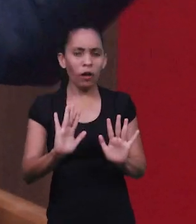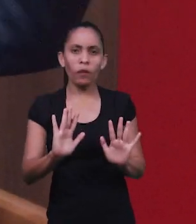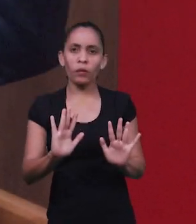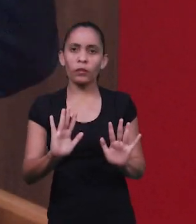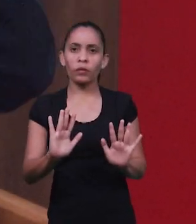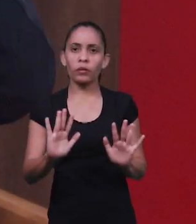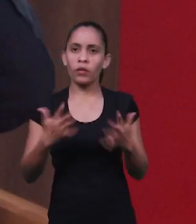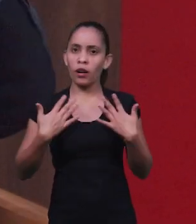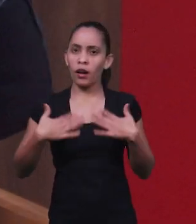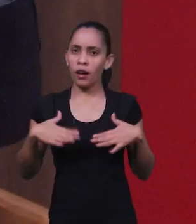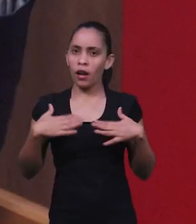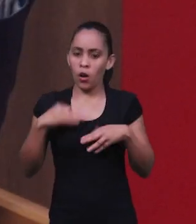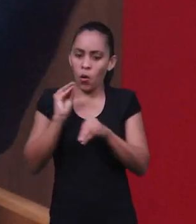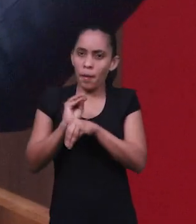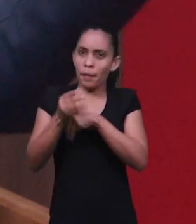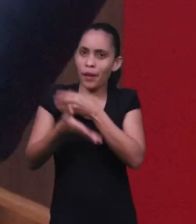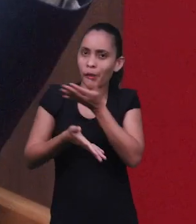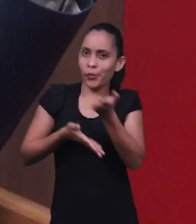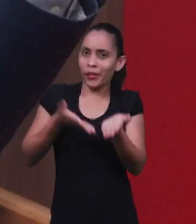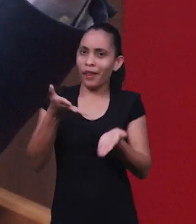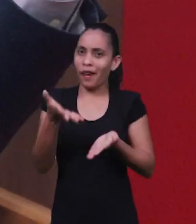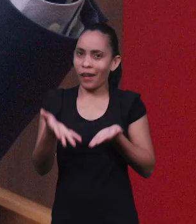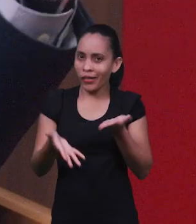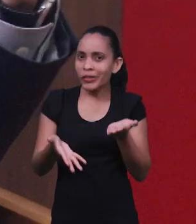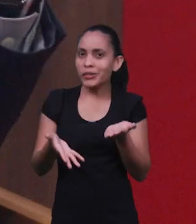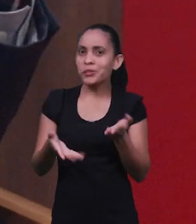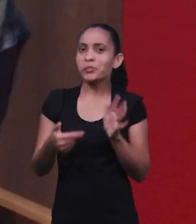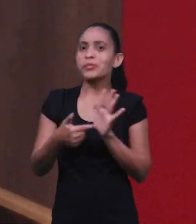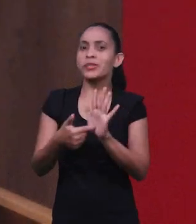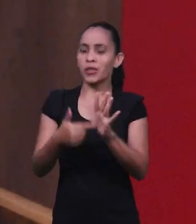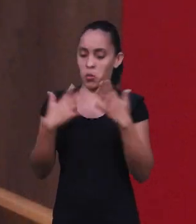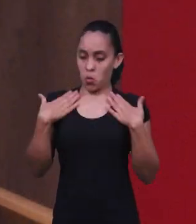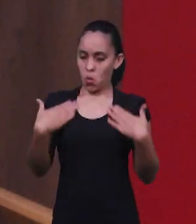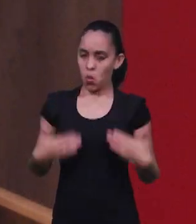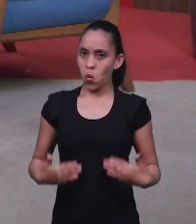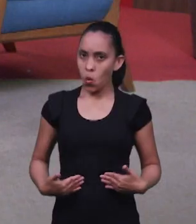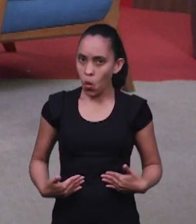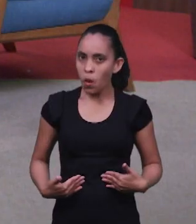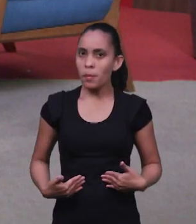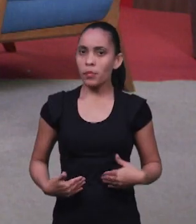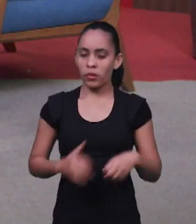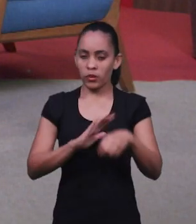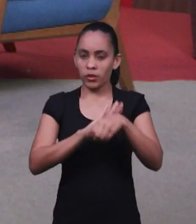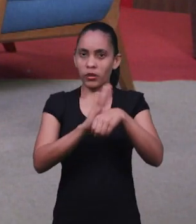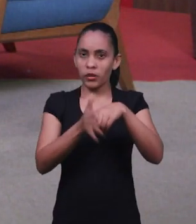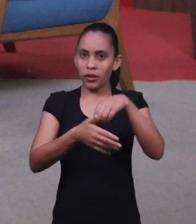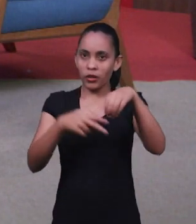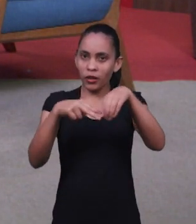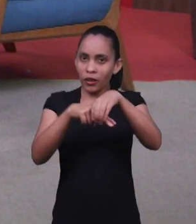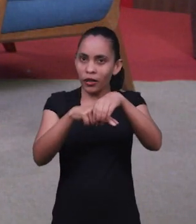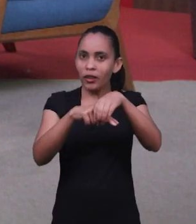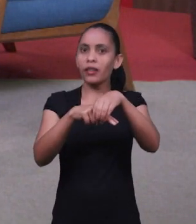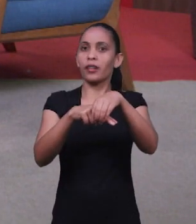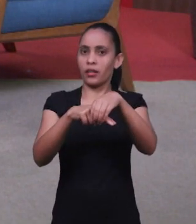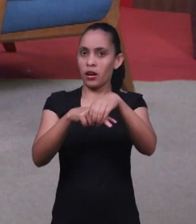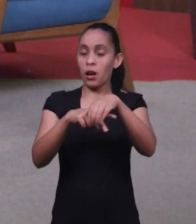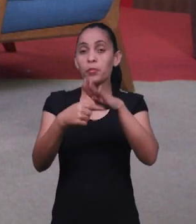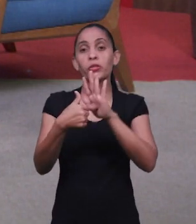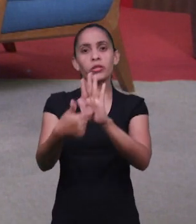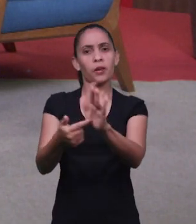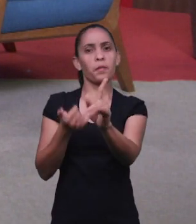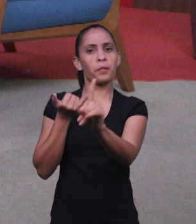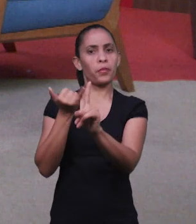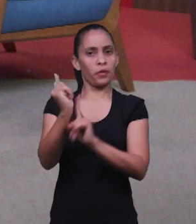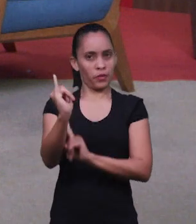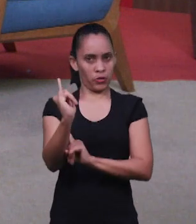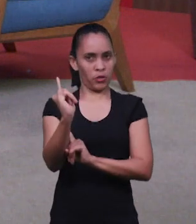laissez-la. Cela, c'est pour la préservation, parlant de son corps qui serait sépulté, montrant prophétiquement cette mission